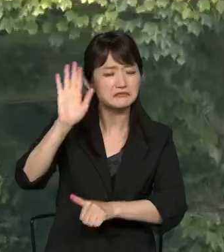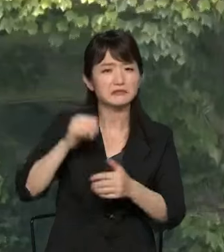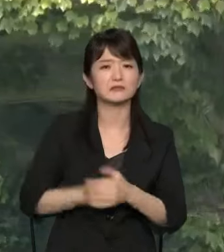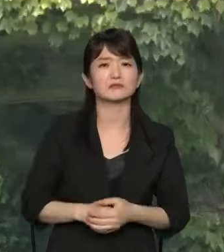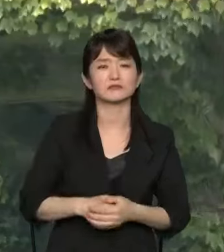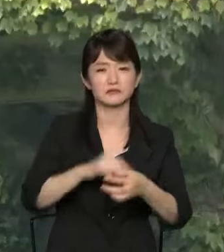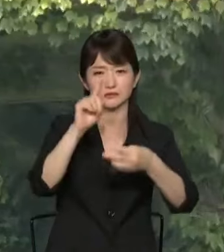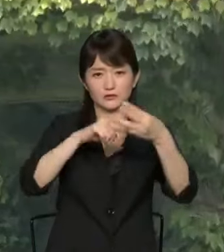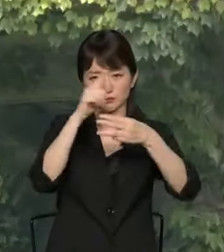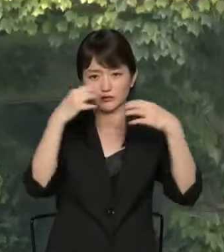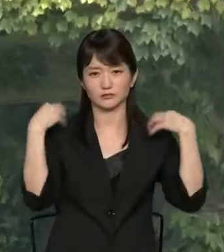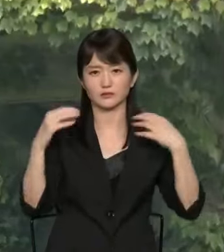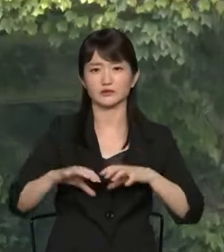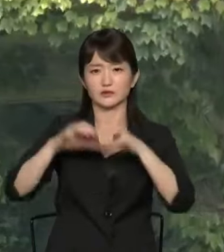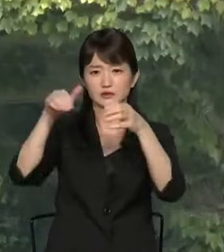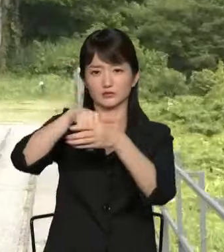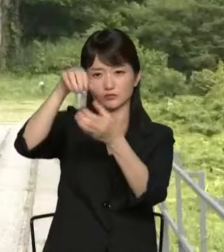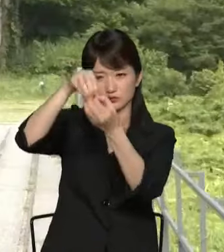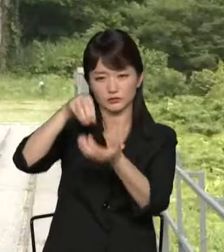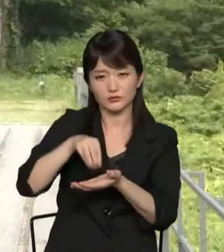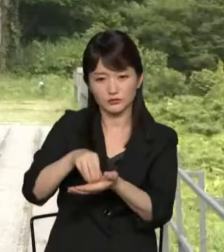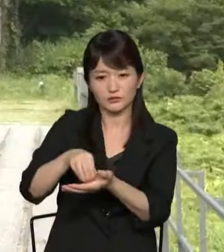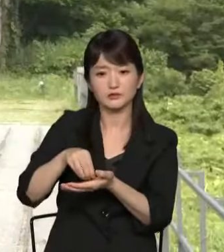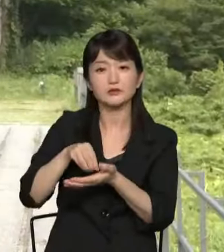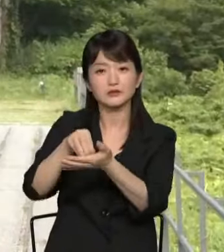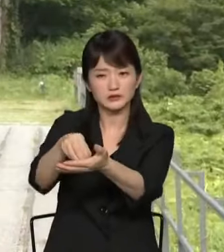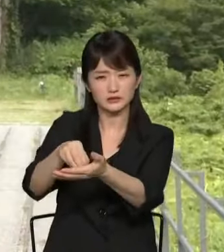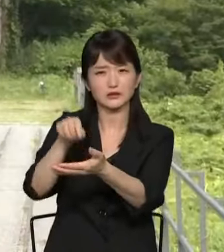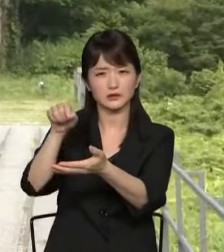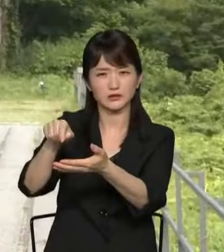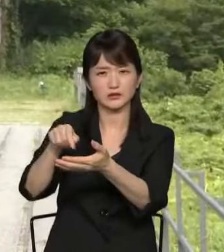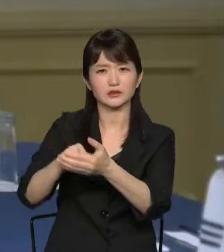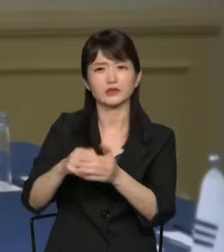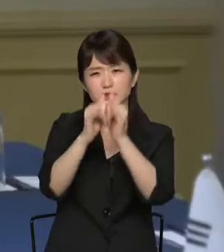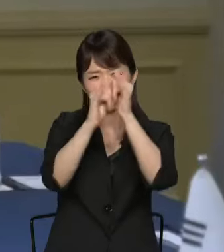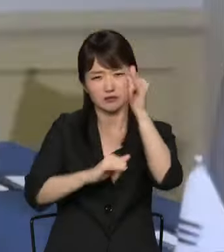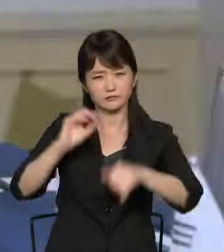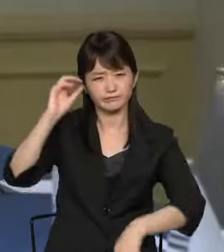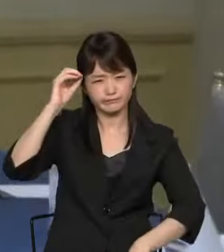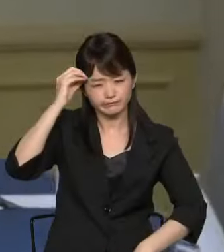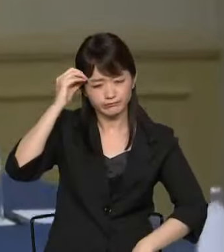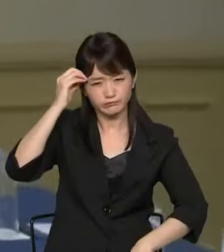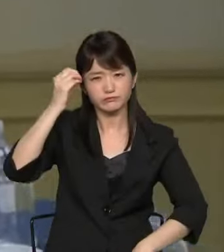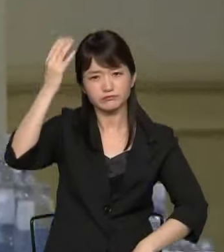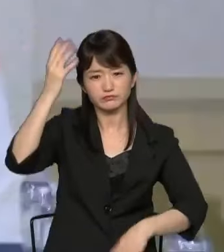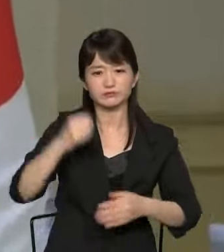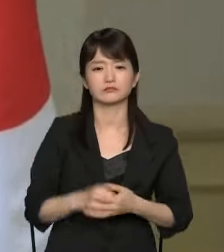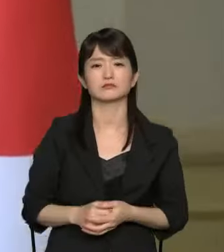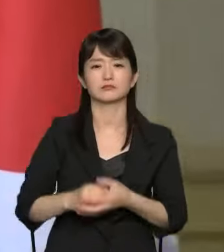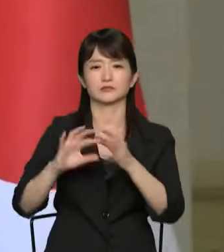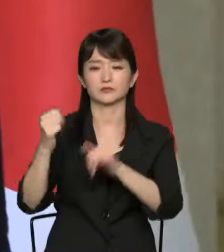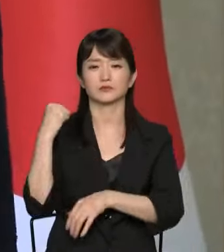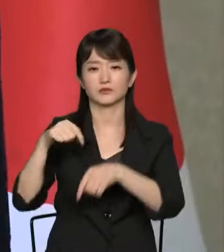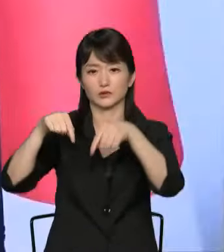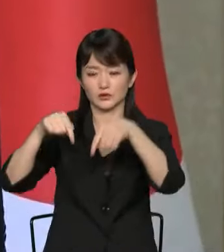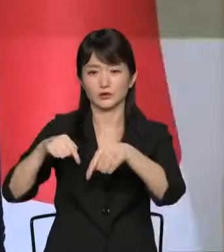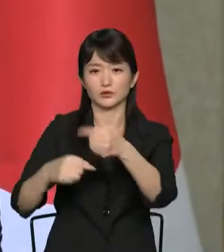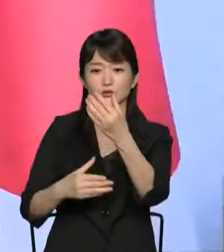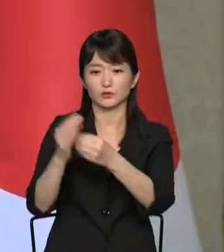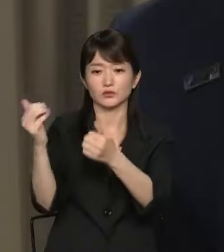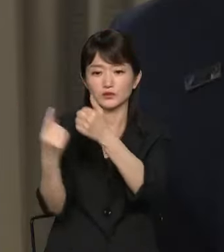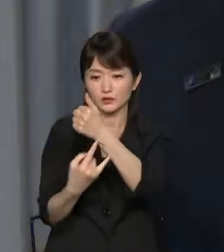세계유산 등재에 동의했다며 역사를 망각한 정부라고 비판했습니다. 반면 국민의힘 외교통일위원회 위원들은